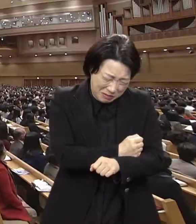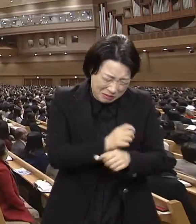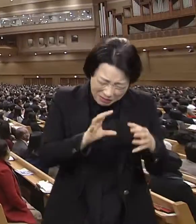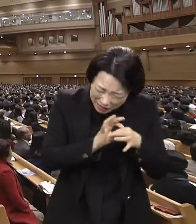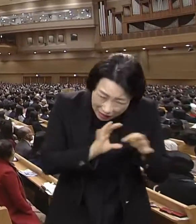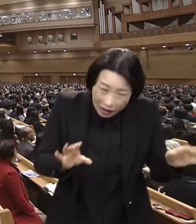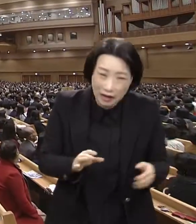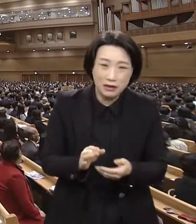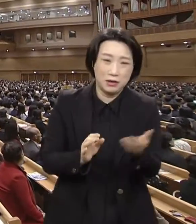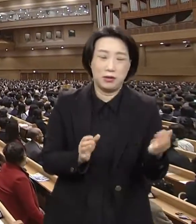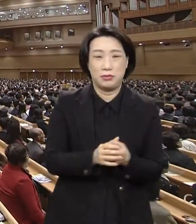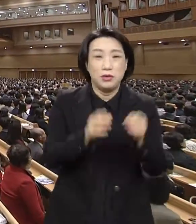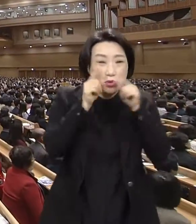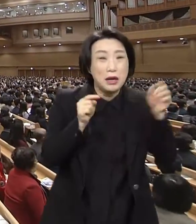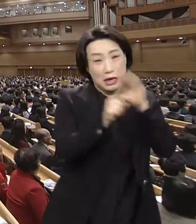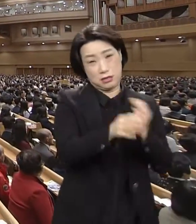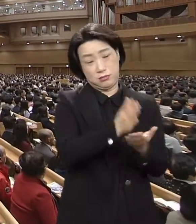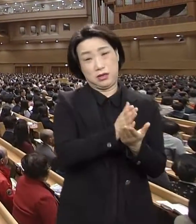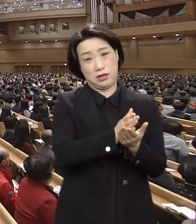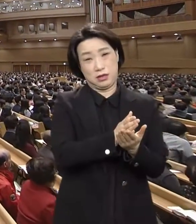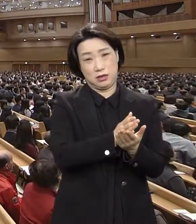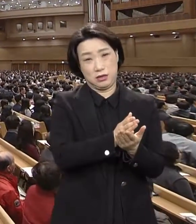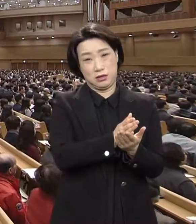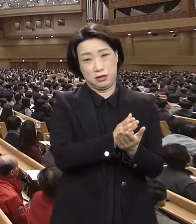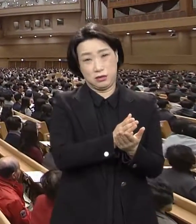마라. 가지 마라.